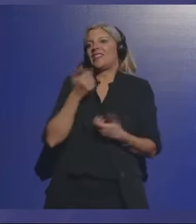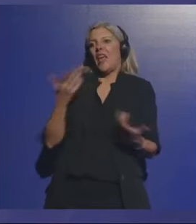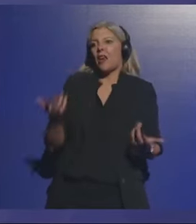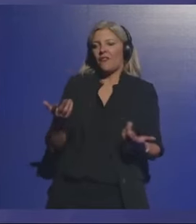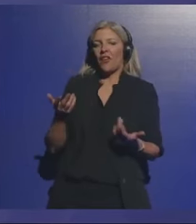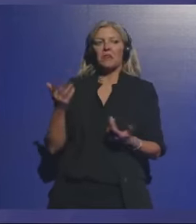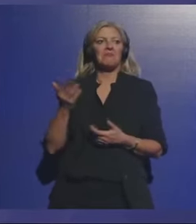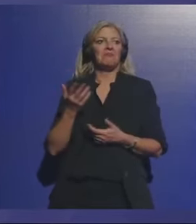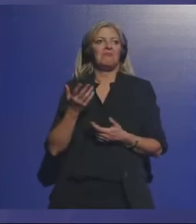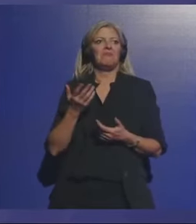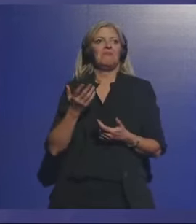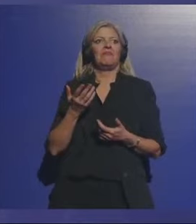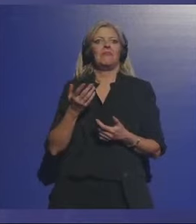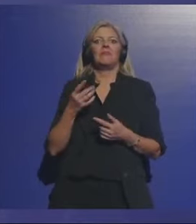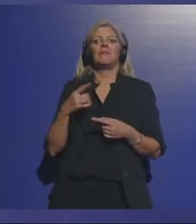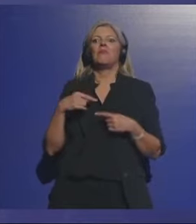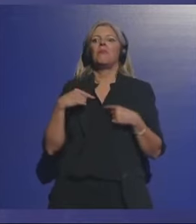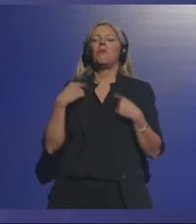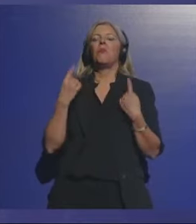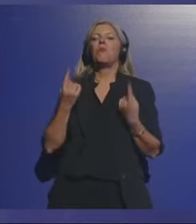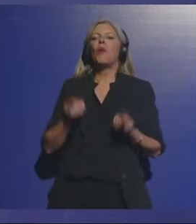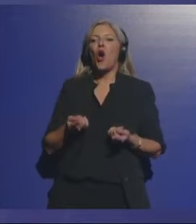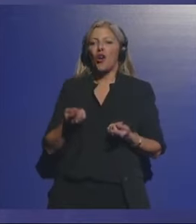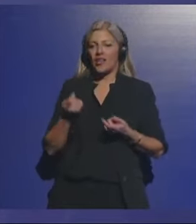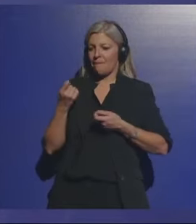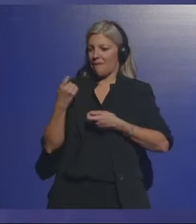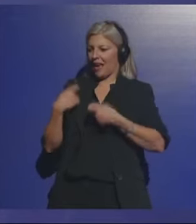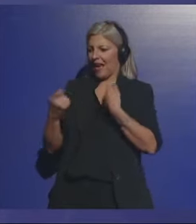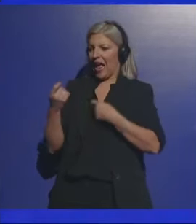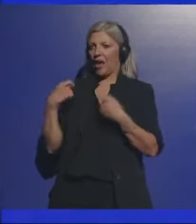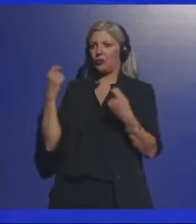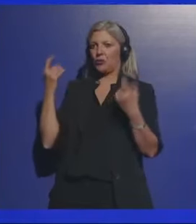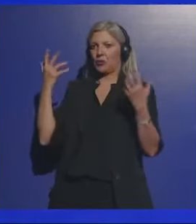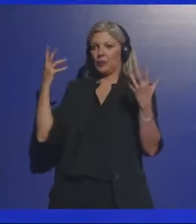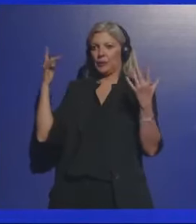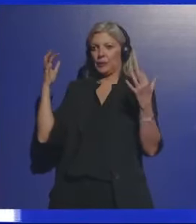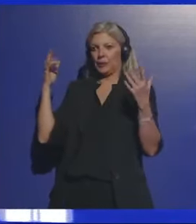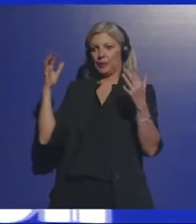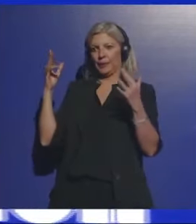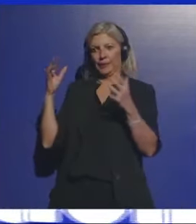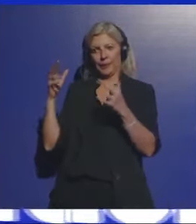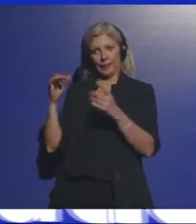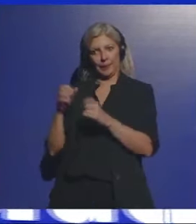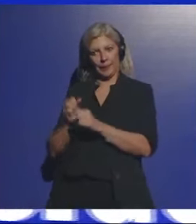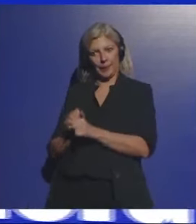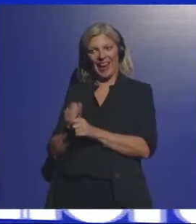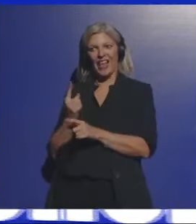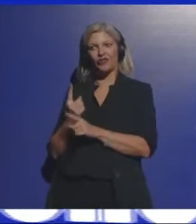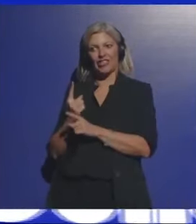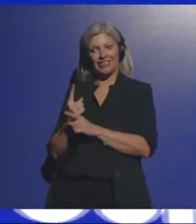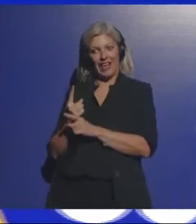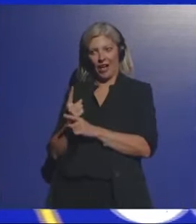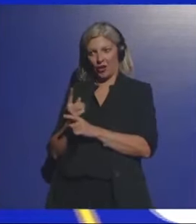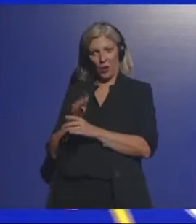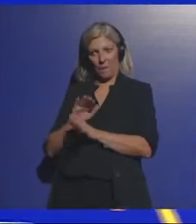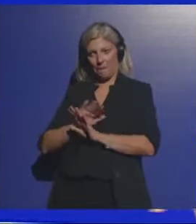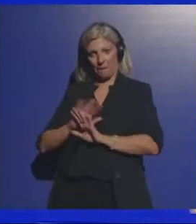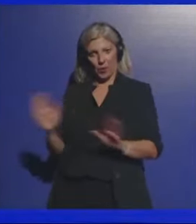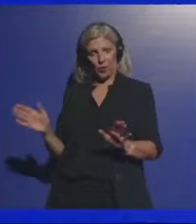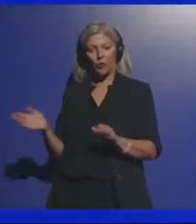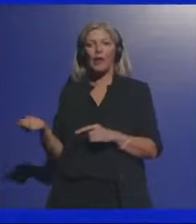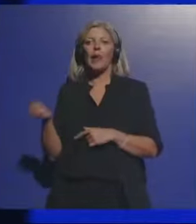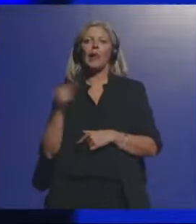poi quel mercato si è chiuso quello del necessario e si è aperto il mercato del